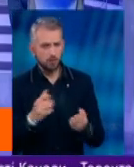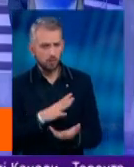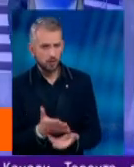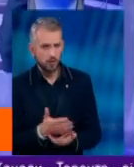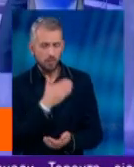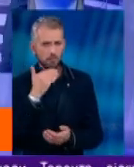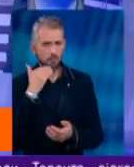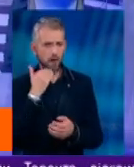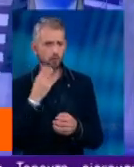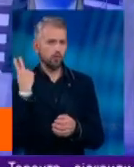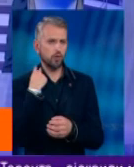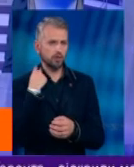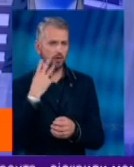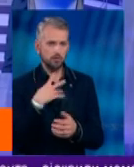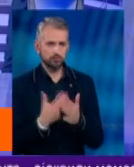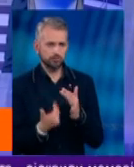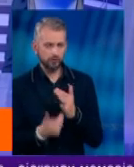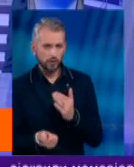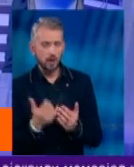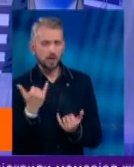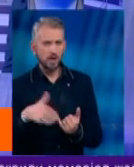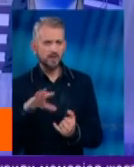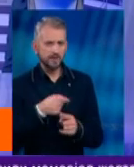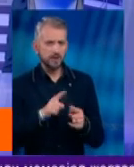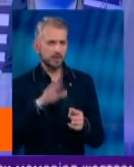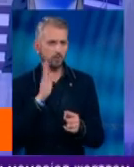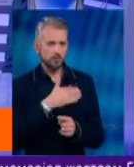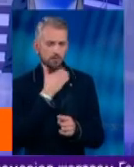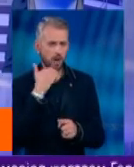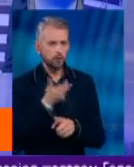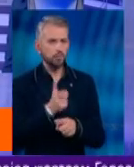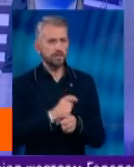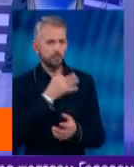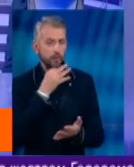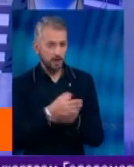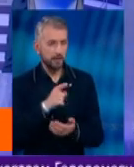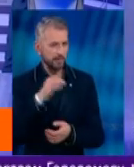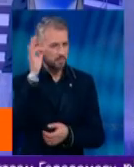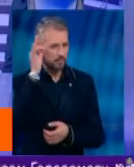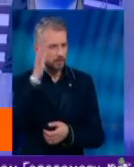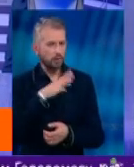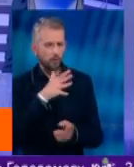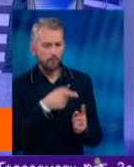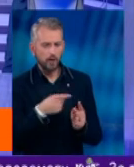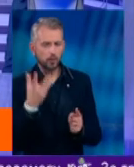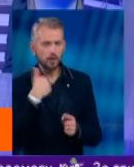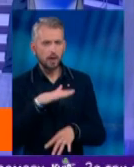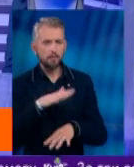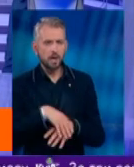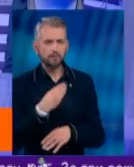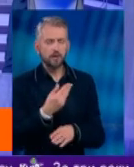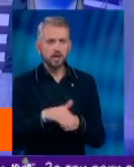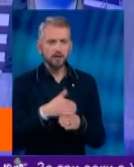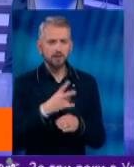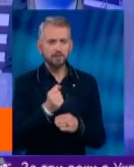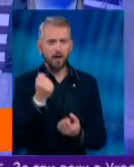багато боржників погоріло, і тепер весь цей процес буде набагато більш відповідальний. Тому що ви пам'ятаєте, був період, коли банки видавали кредити на